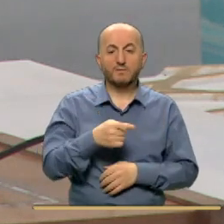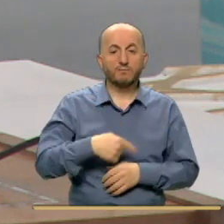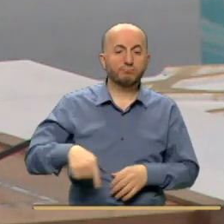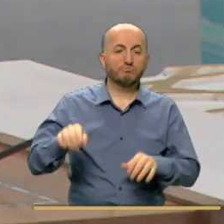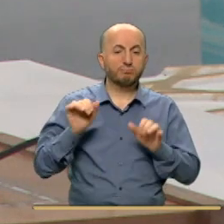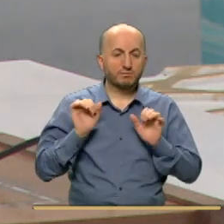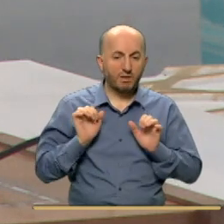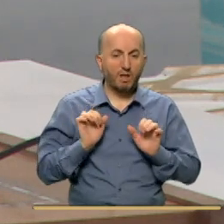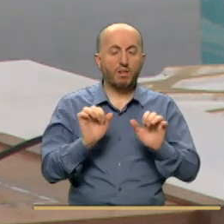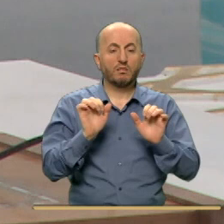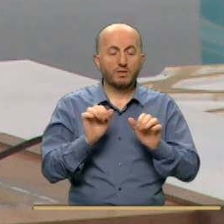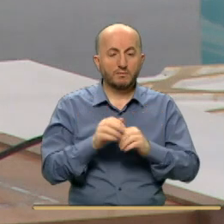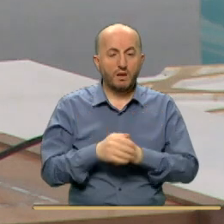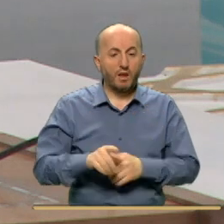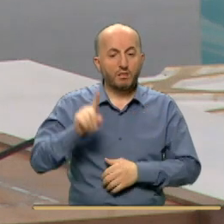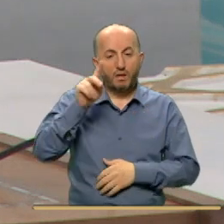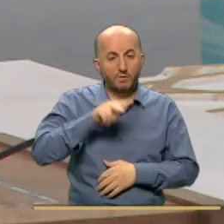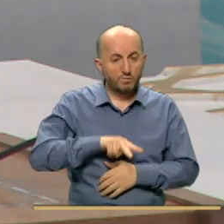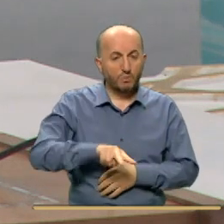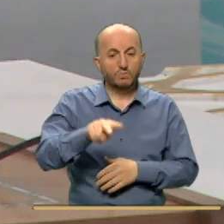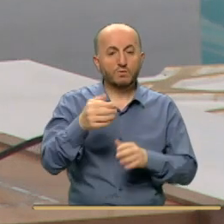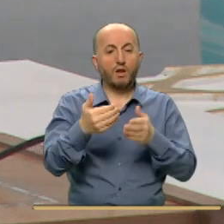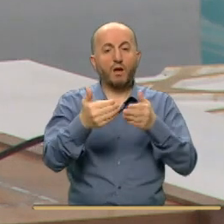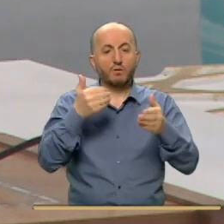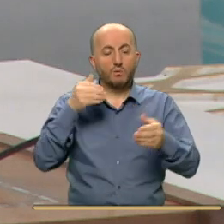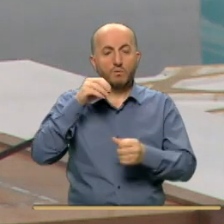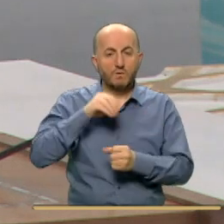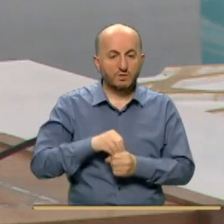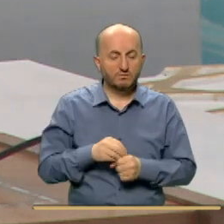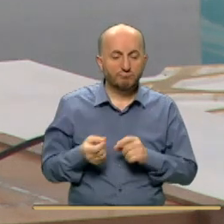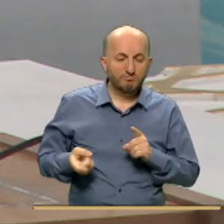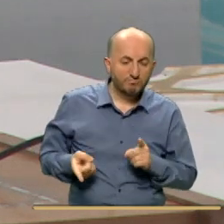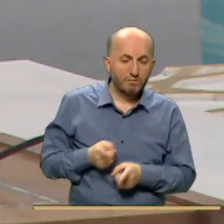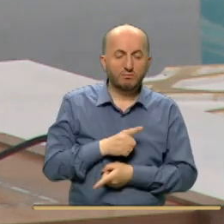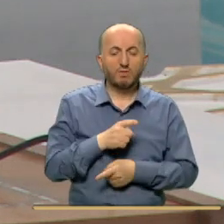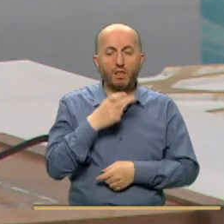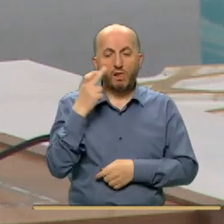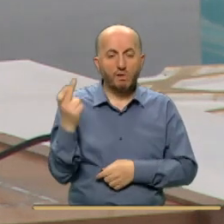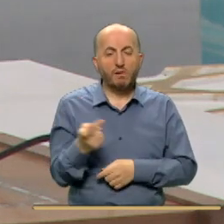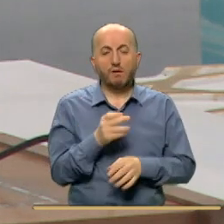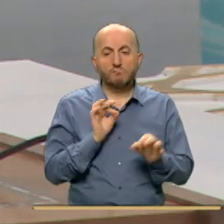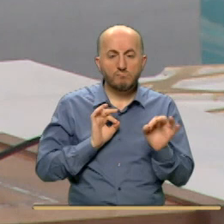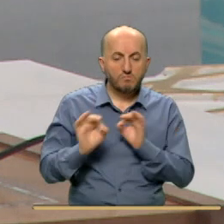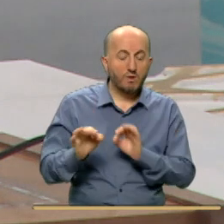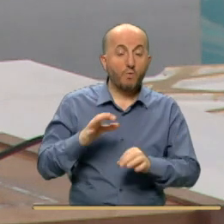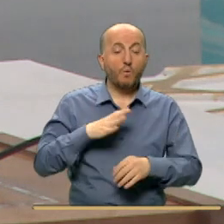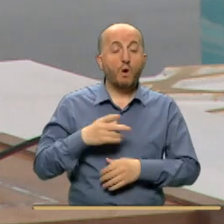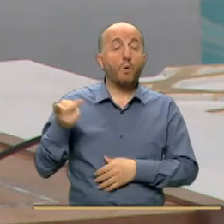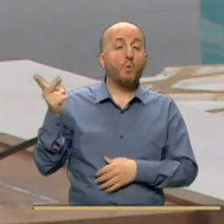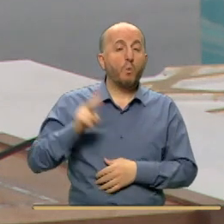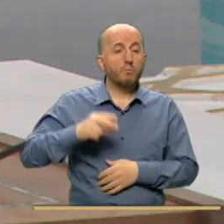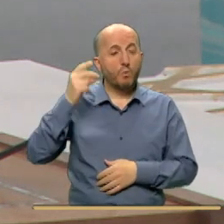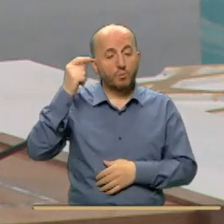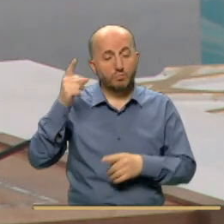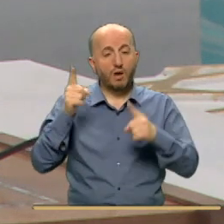aldatmak, bizi Allah'ın yolundan alıkoymak için çeşitli hile ve desiseler var. Ölümü unutma var,